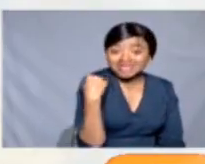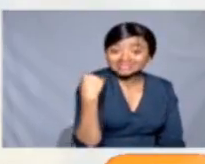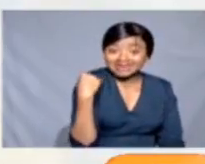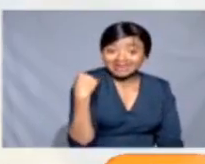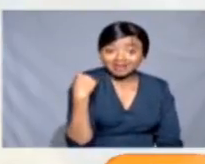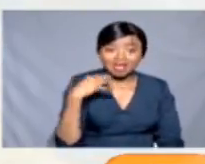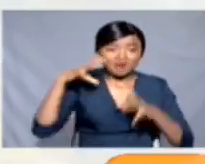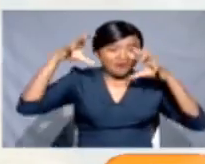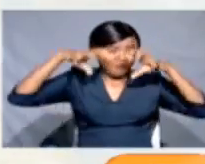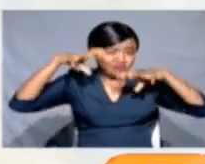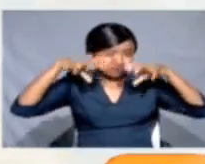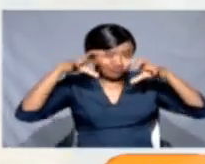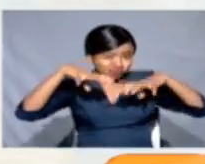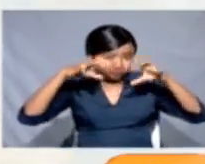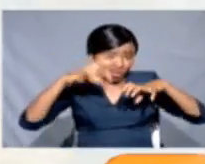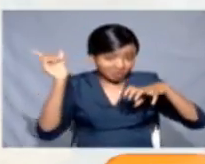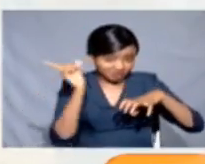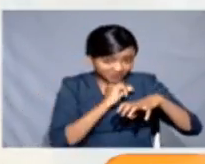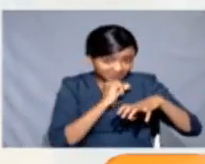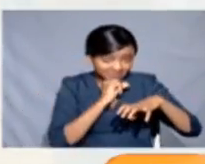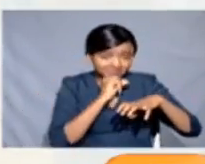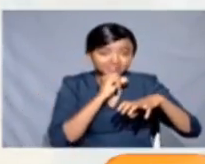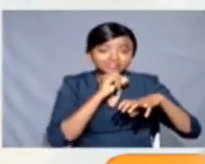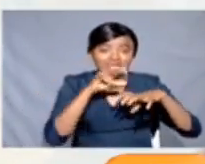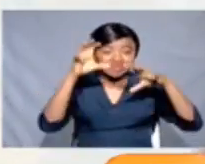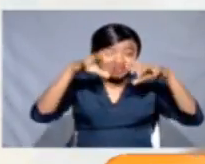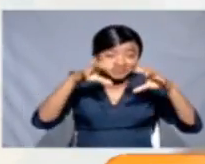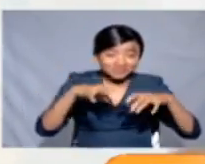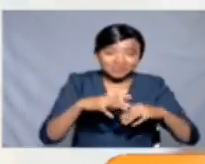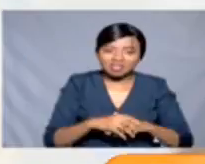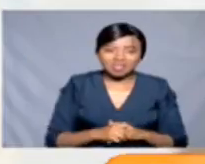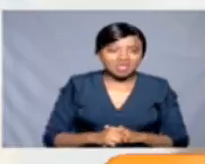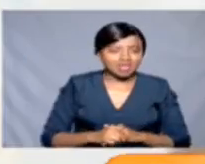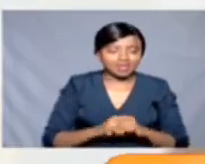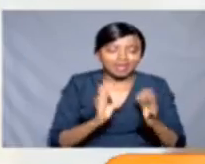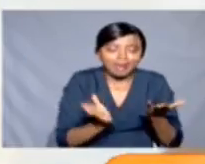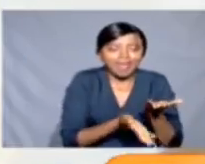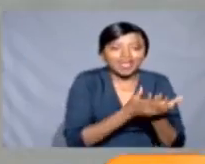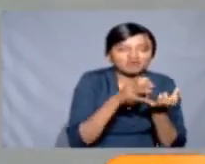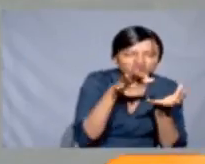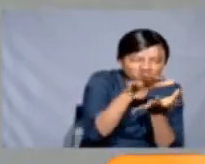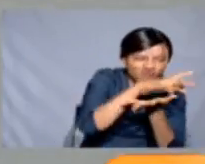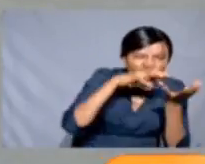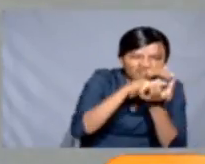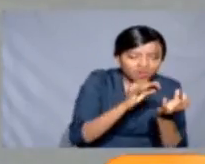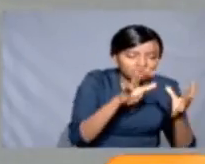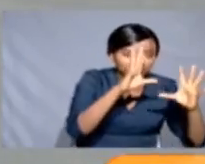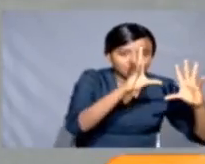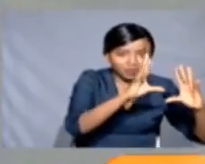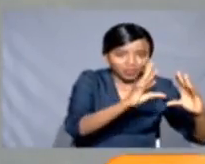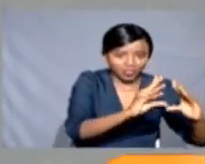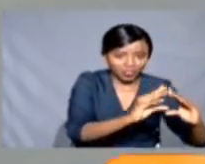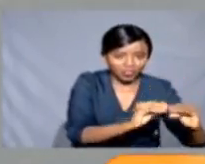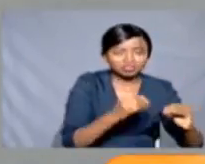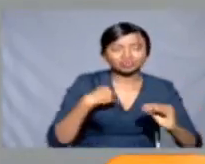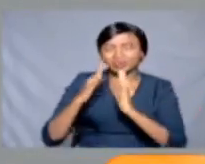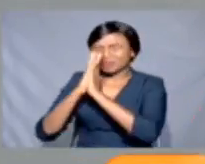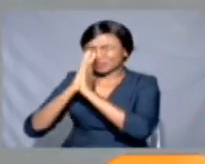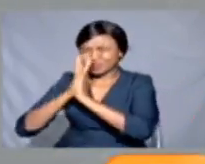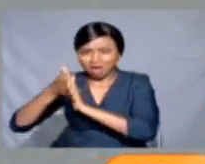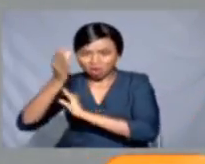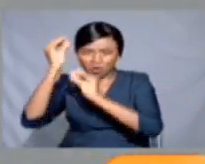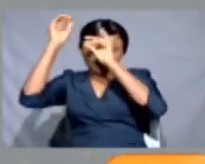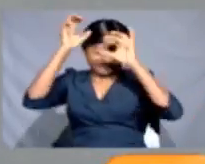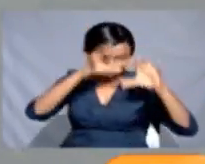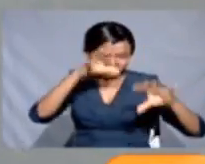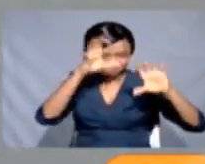mvua. Hiyo mvua imenyesha imetuposhea kamoshi kidogo. Sasa tunaombaga Mungu mvua inyeshe ndio